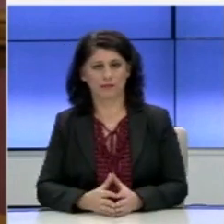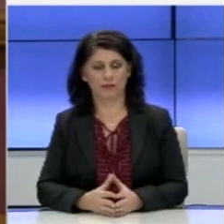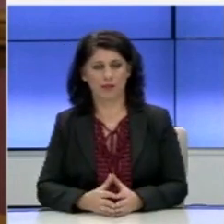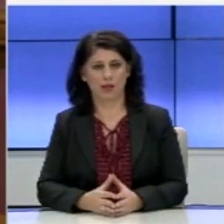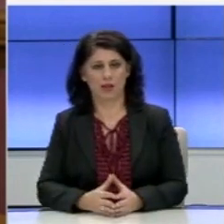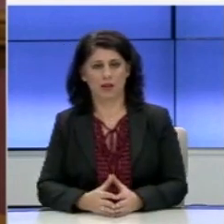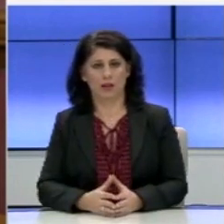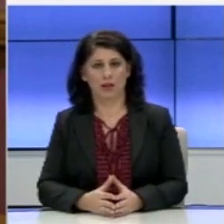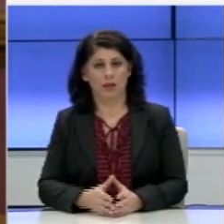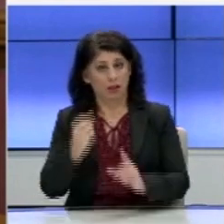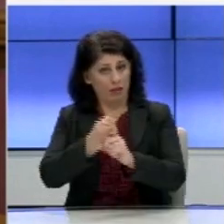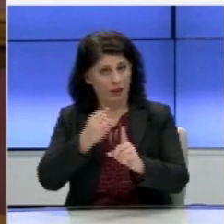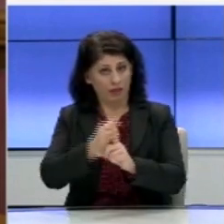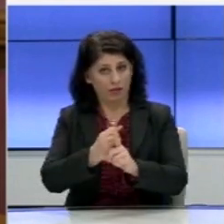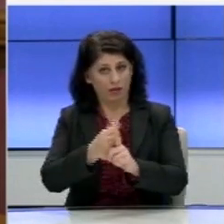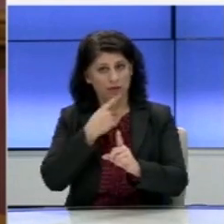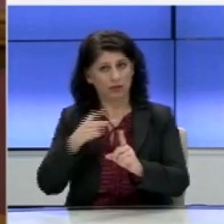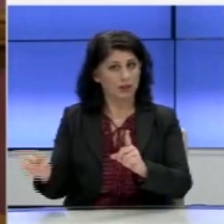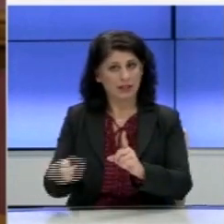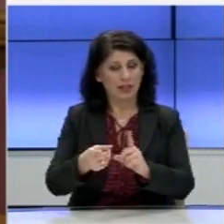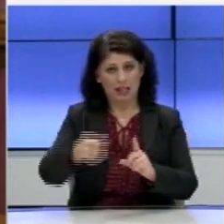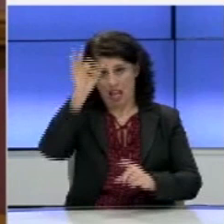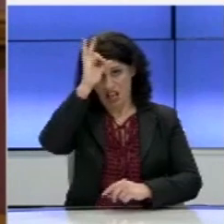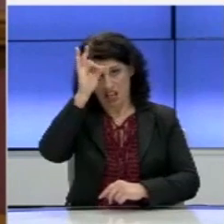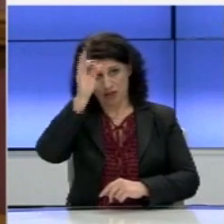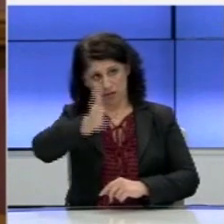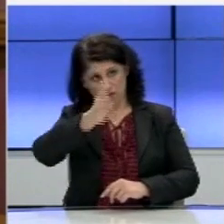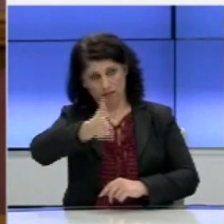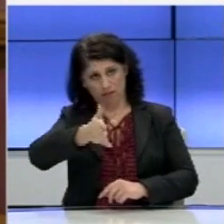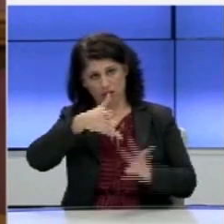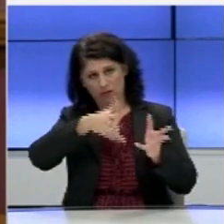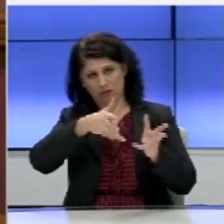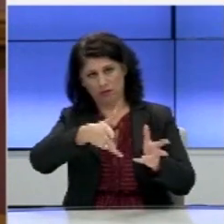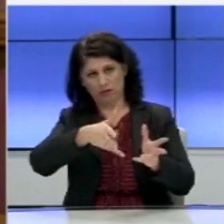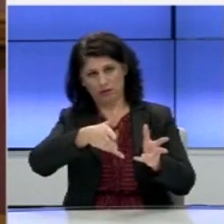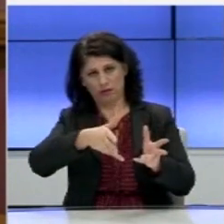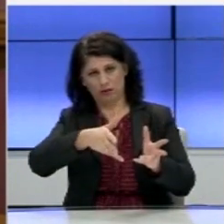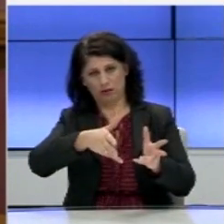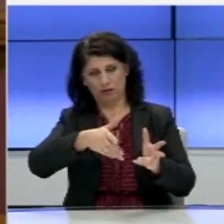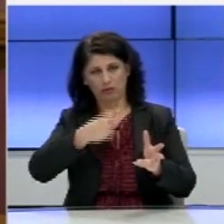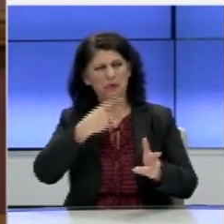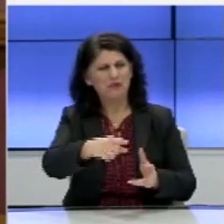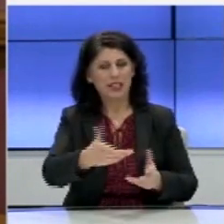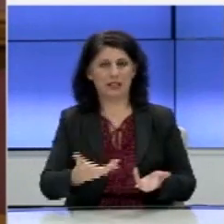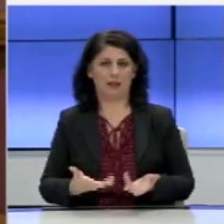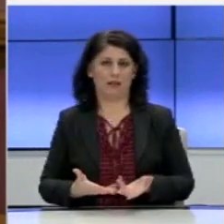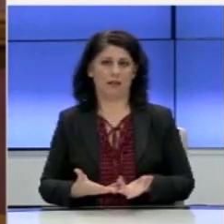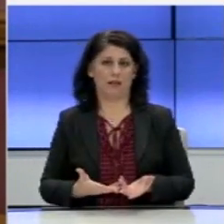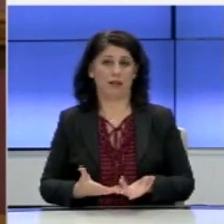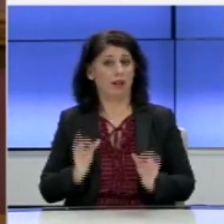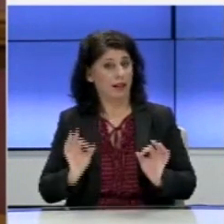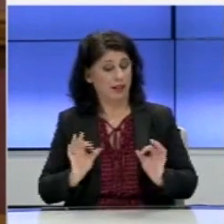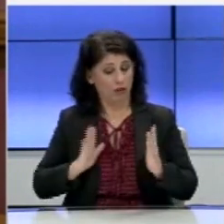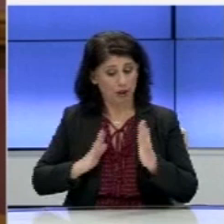και βγαίνουν να διεκδικούν, τους στέλνετε τα ΜΑΤ, τους λιδωρούν, τους προπυλακίζετε, τους βρίζετε και μάλιστα